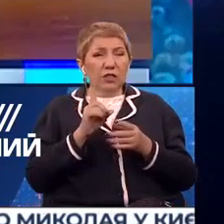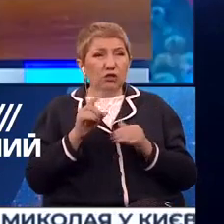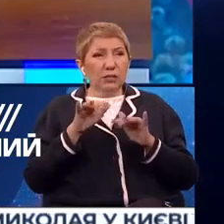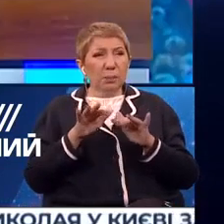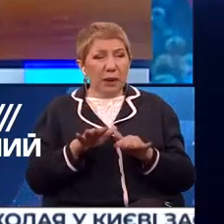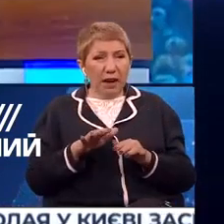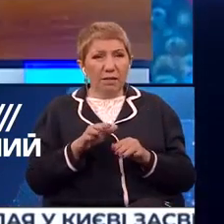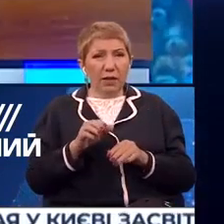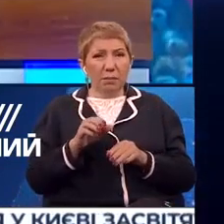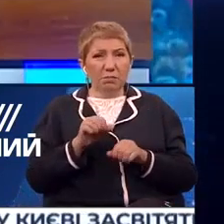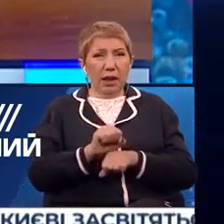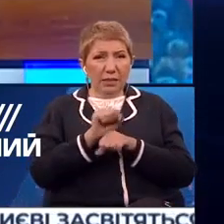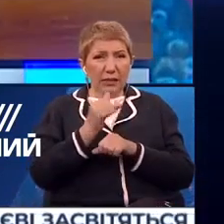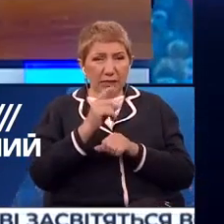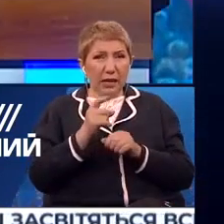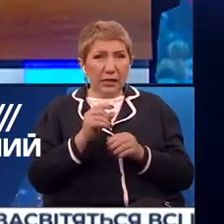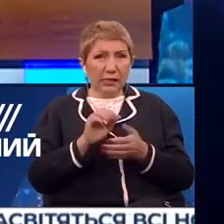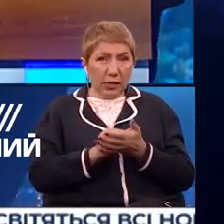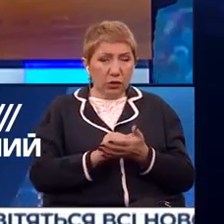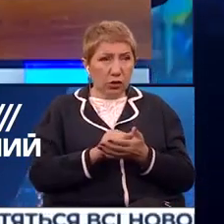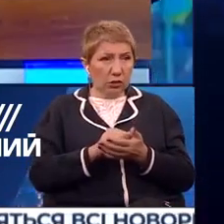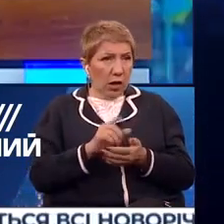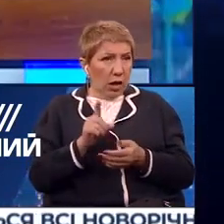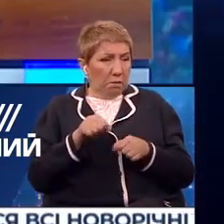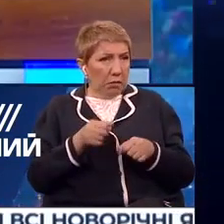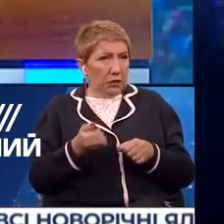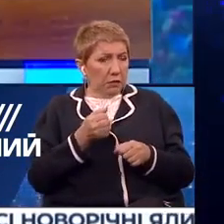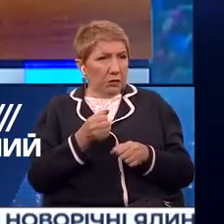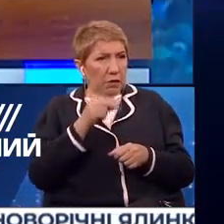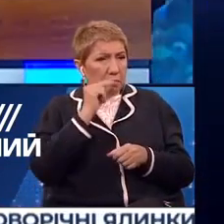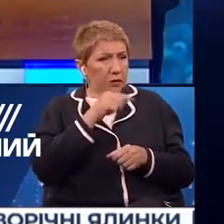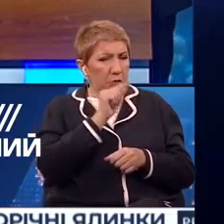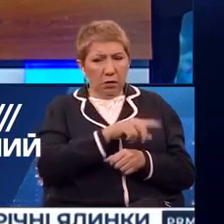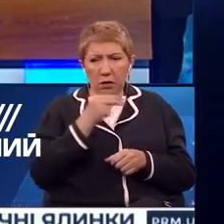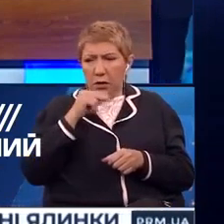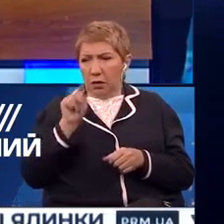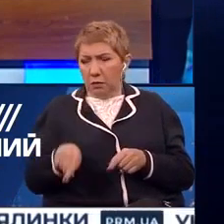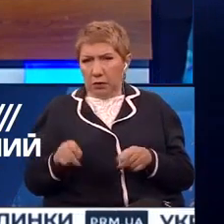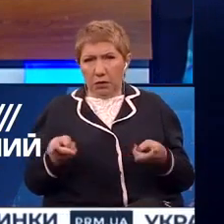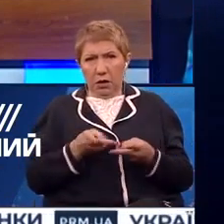зайняла дуже дивну позицію, що і ті винні. Тобто, до чого буде вести Зеленський? Давайте ми